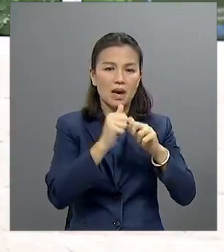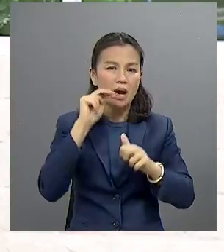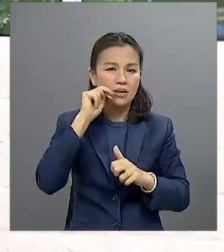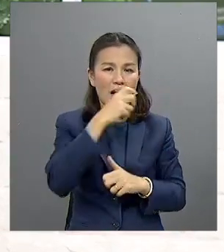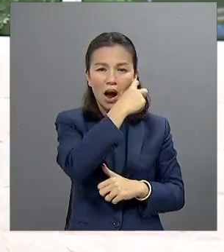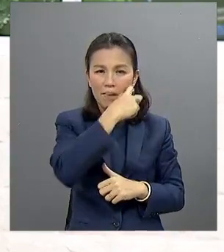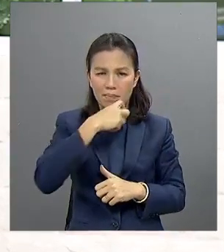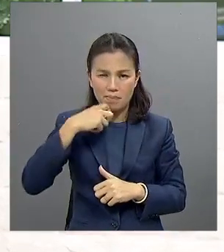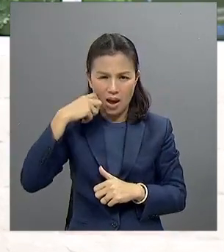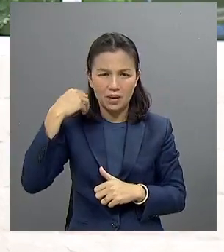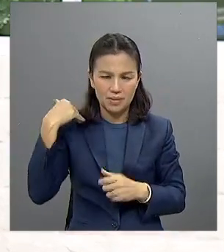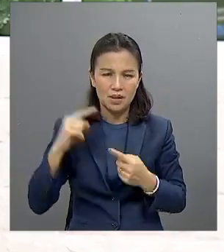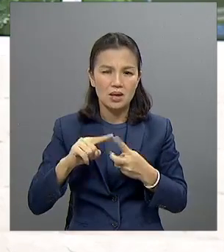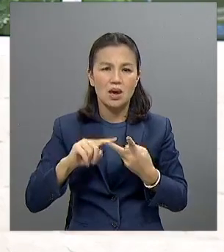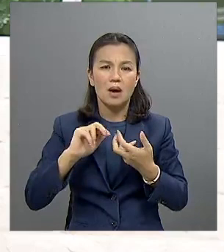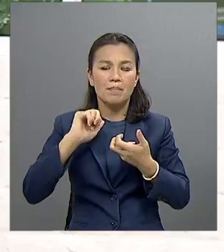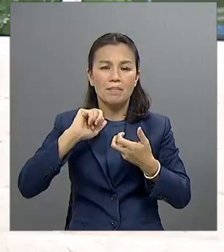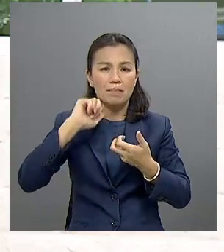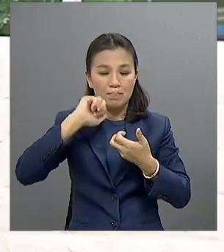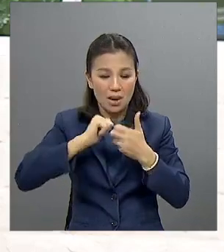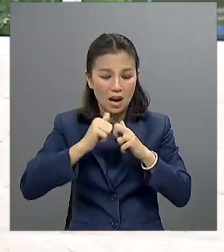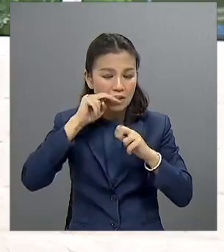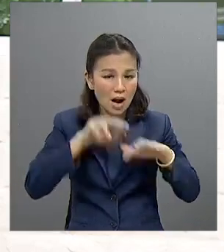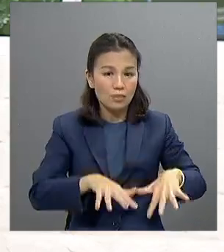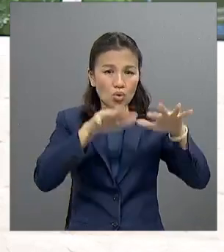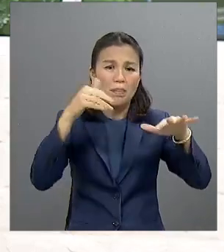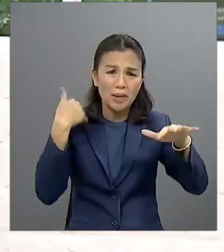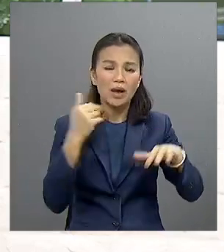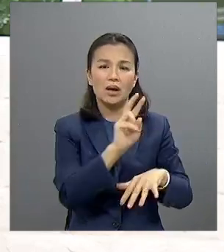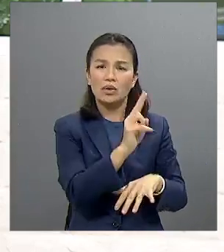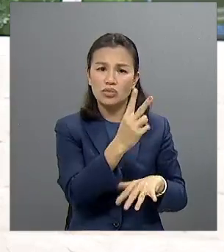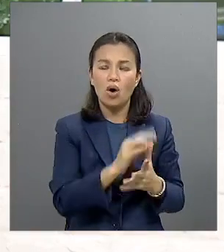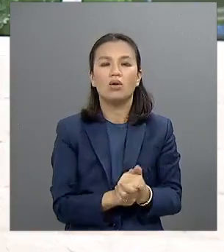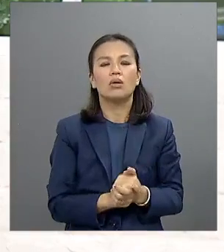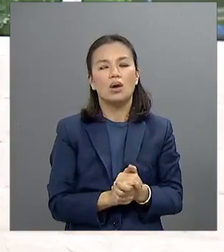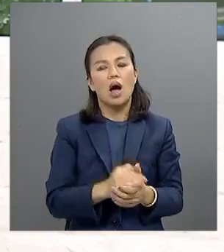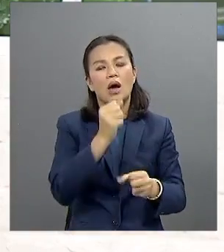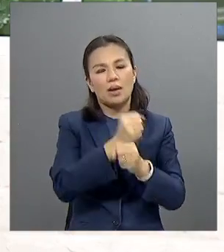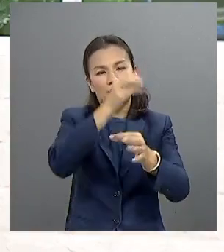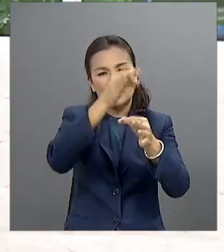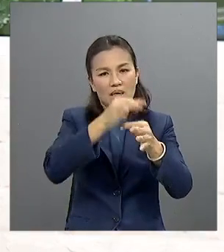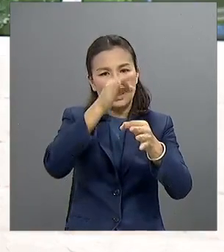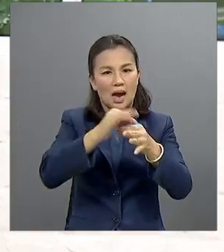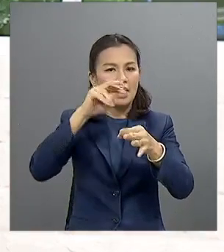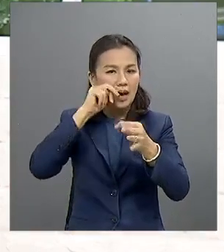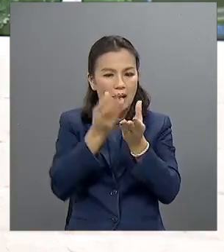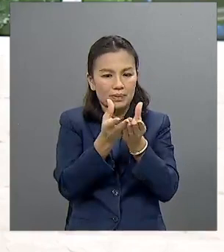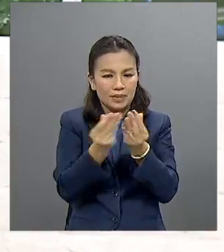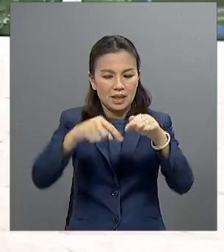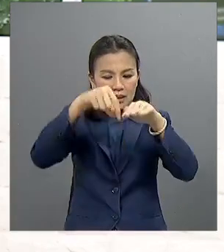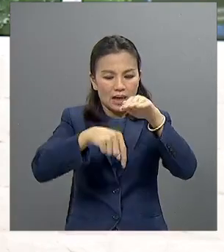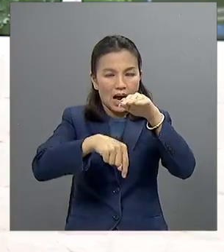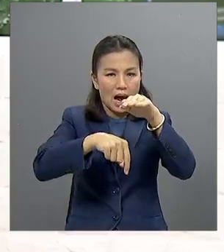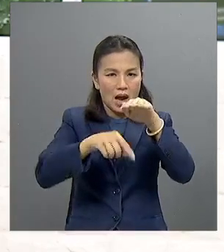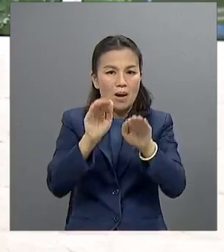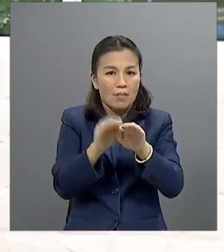มนานนะคะเขาเลยมีแนวคิดจัดตั้งโครงการธนาคารน้ำใต้ดินค่ะเพื่อลดปัญหานี้ถือว่าเป็นจอมบึงโม